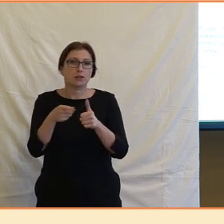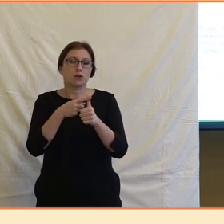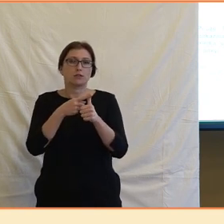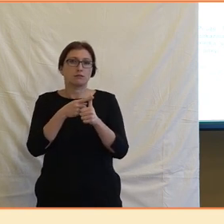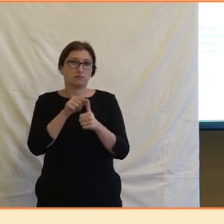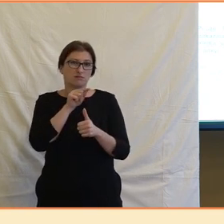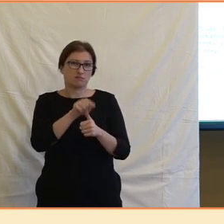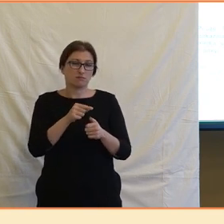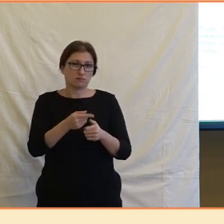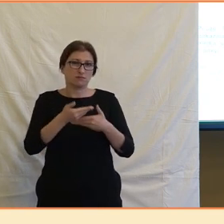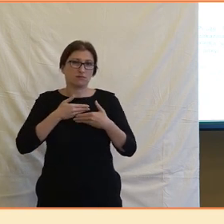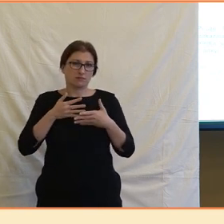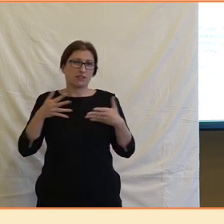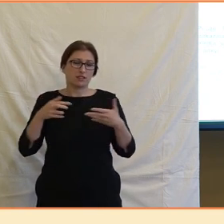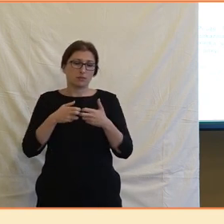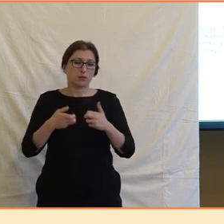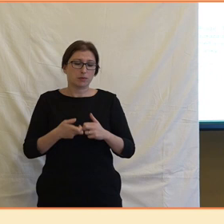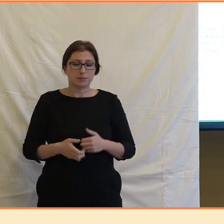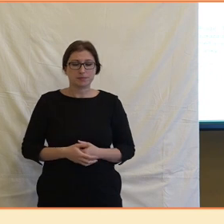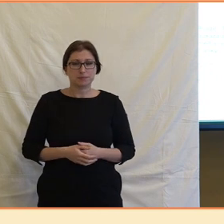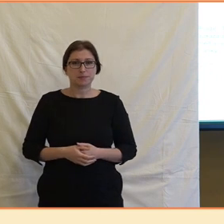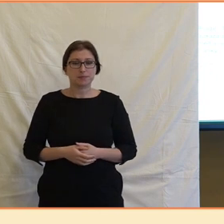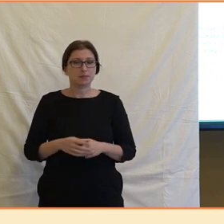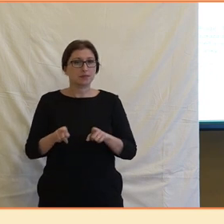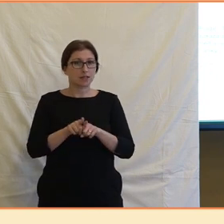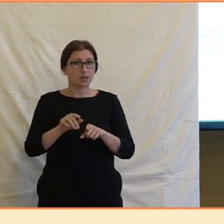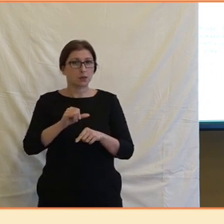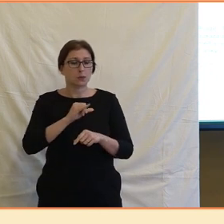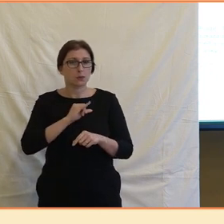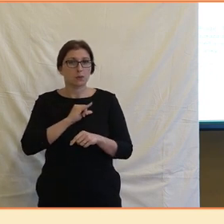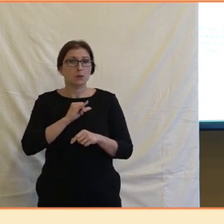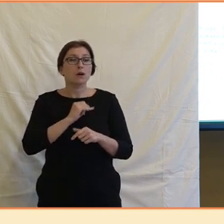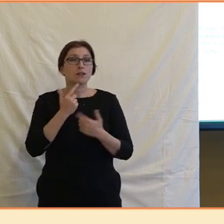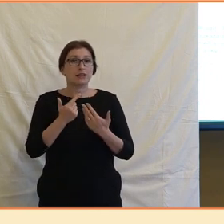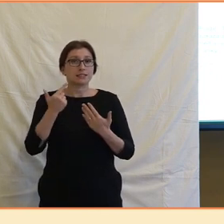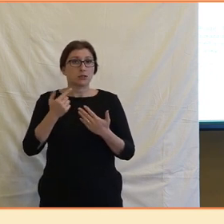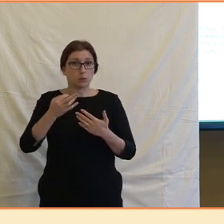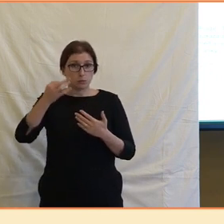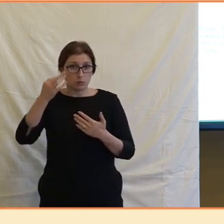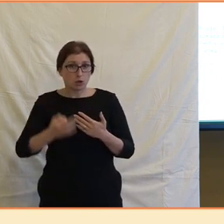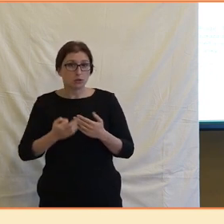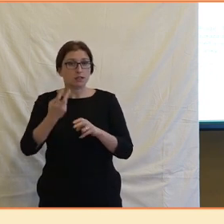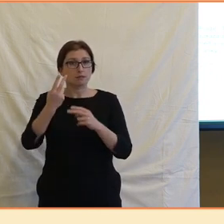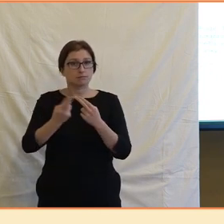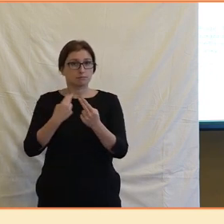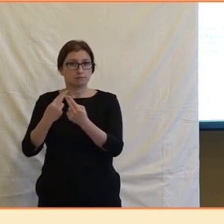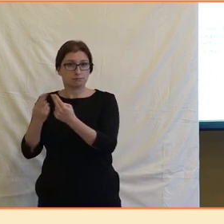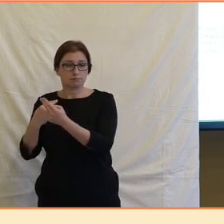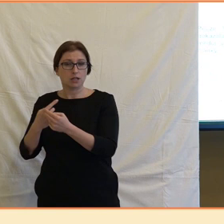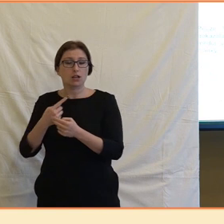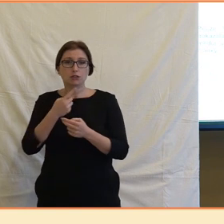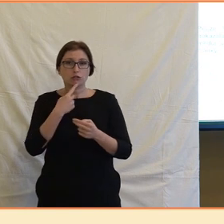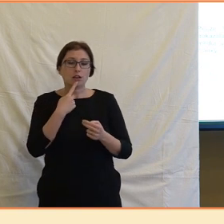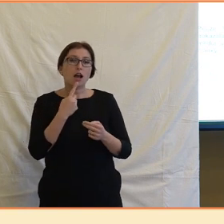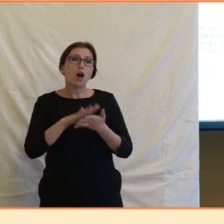je velice problematické. Zajímavé je, že 27% respondentů tedy řeklo, že obsahy